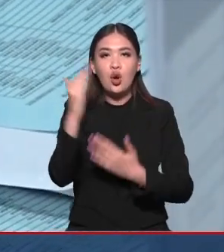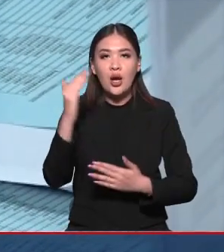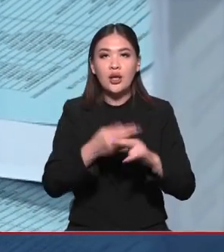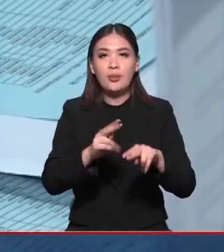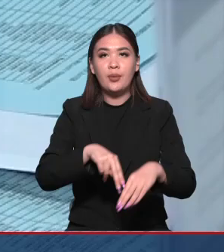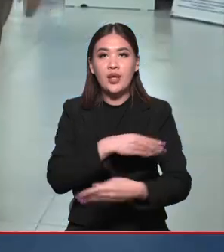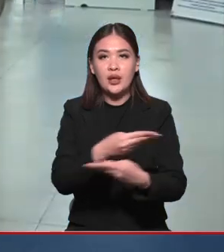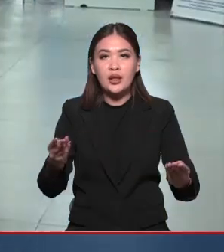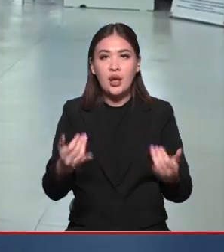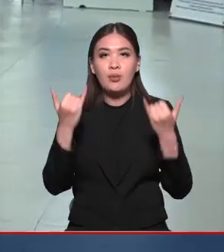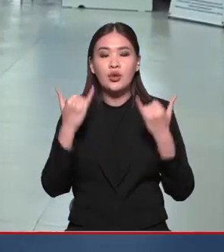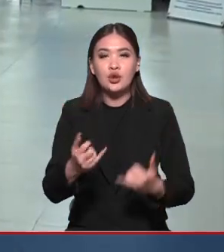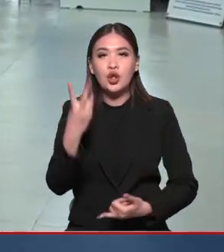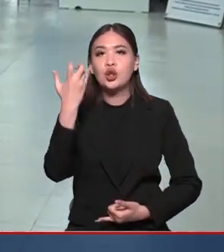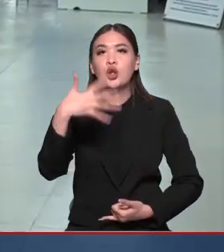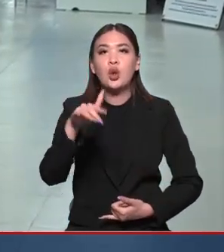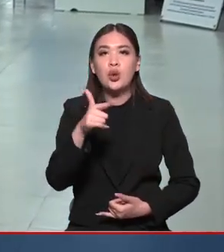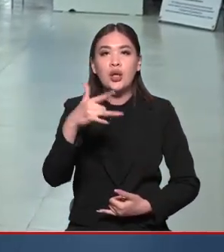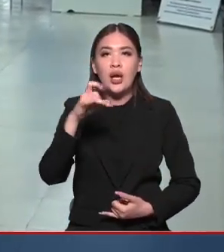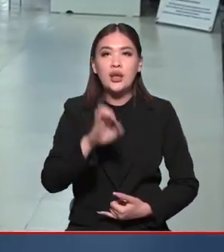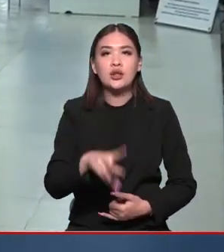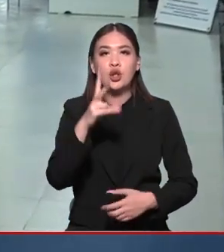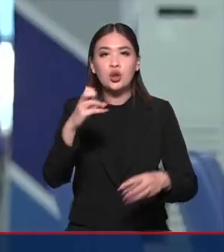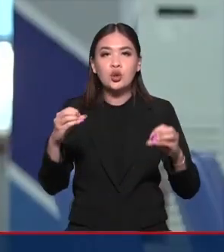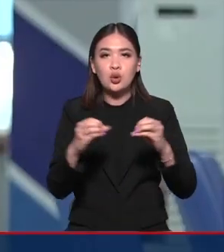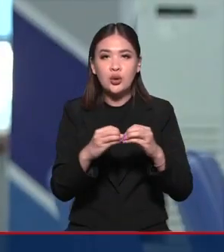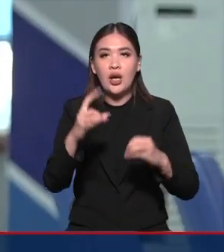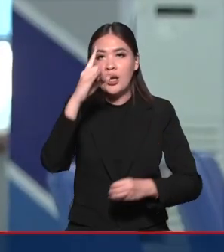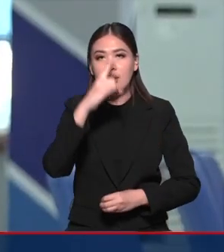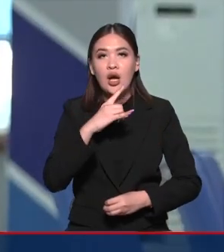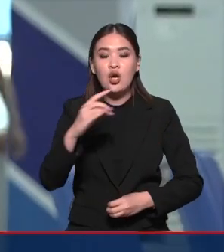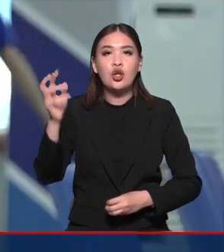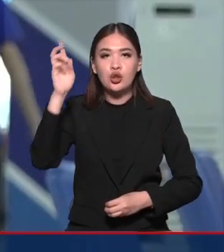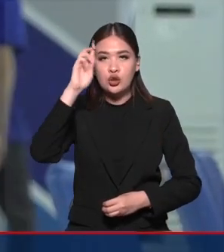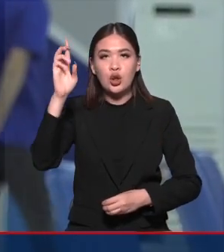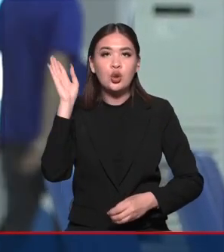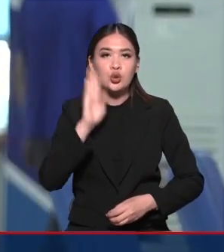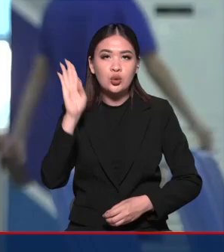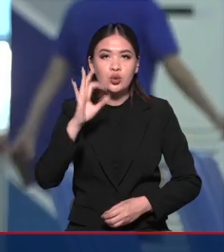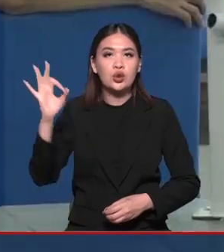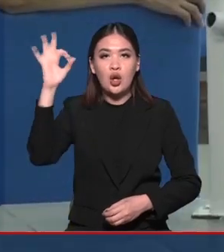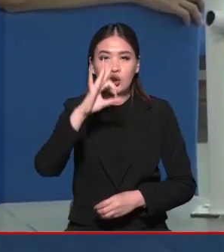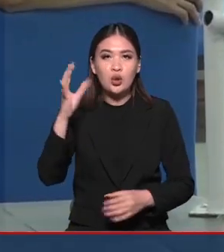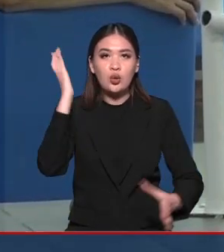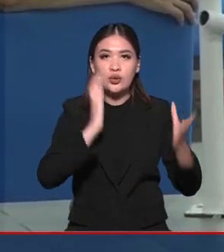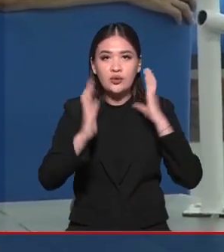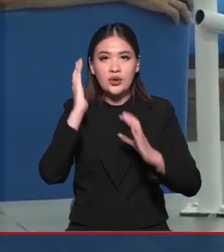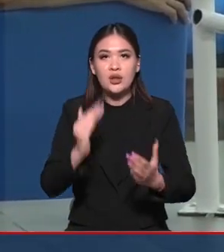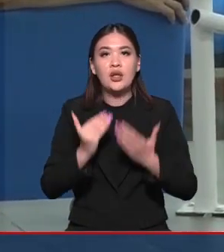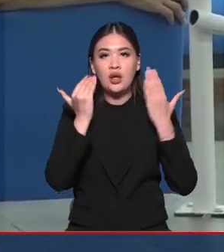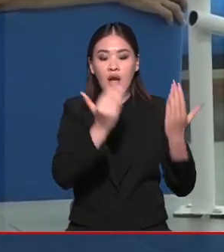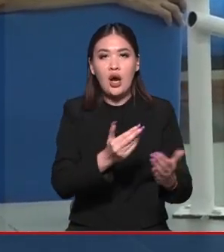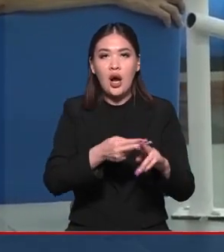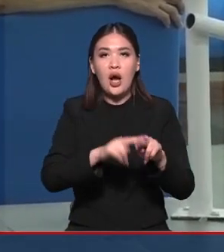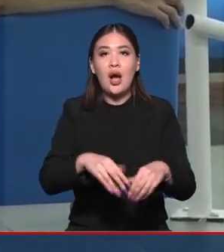шәкіртақы беріледі. Бөлінген 250 гранттың 210-ы Қазақ ұлттық су шаруашылығы және ирригация университетіне тиесілі.